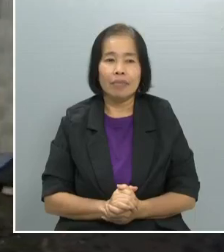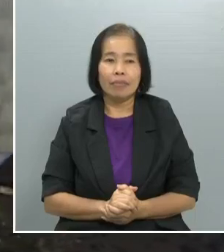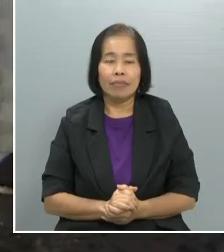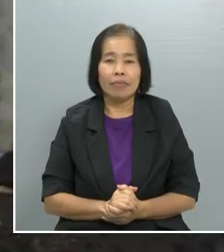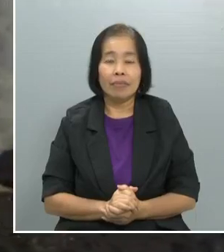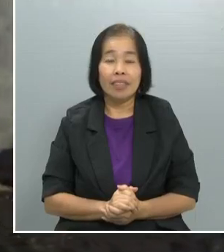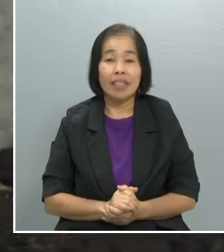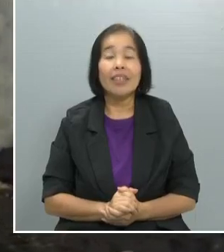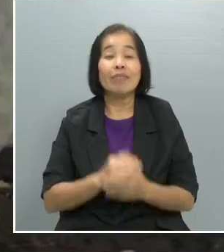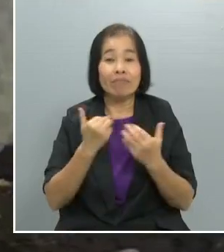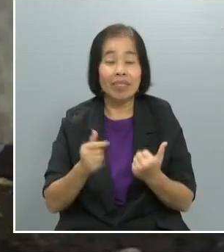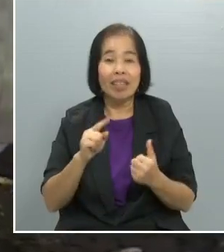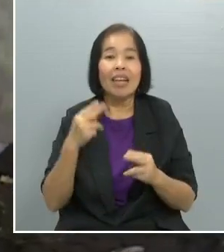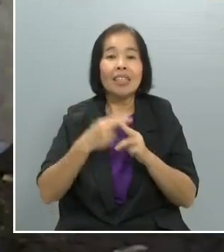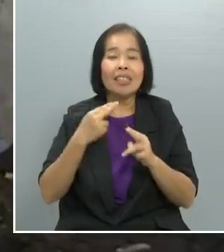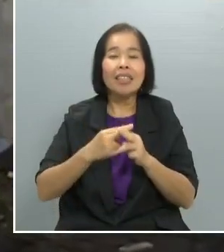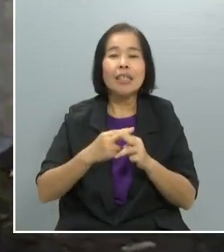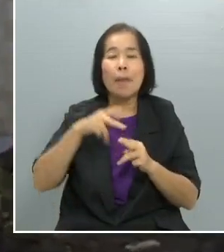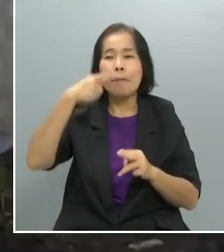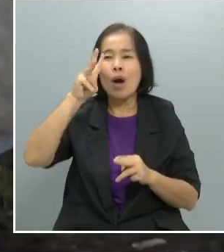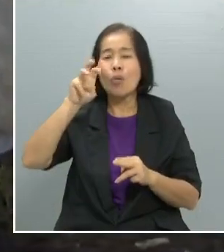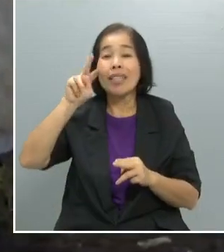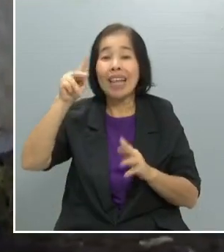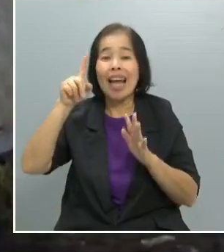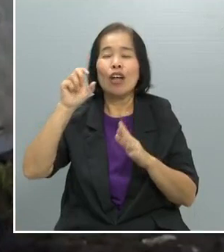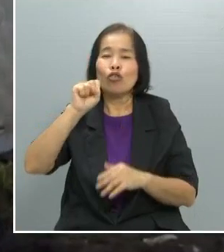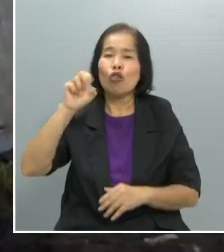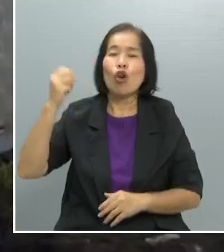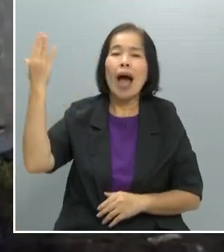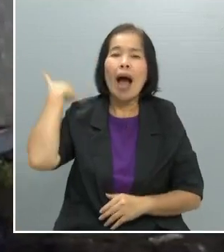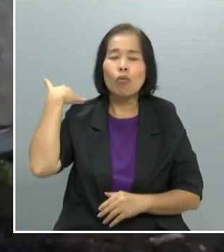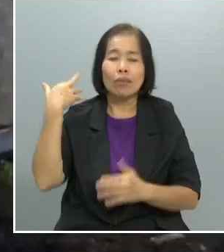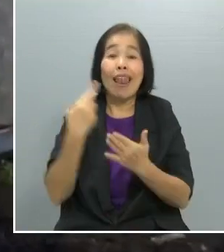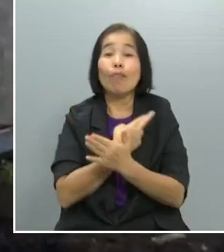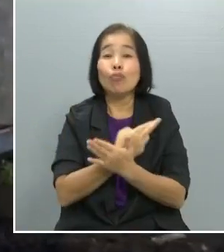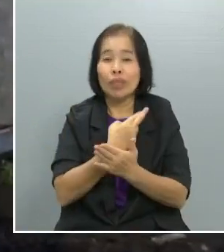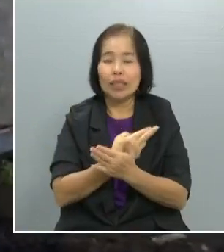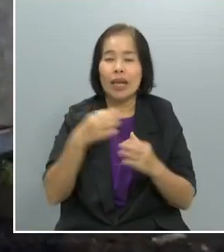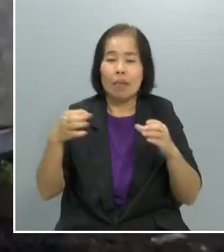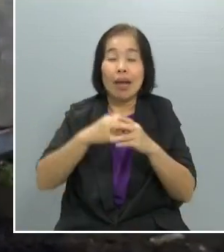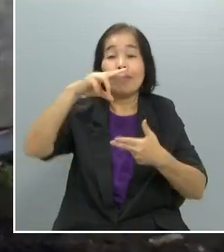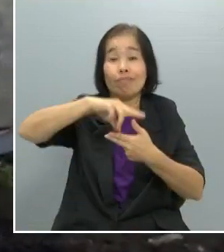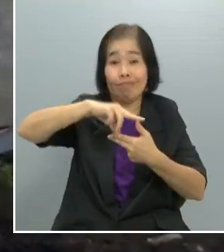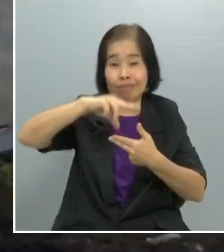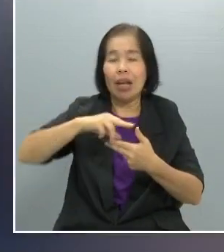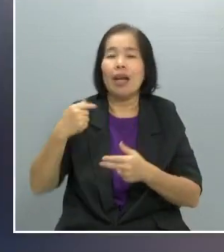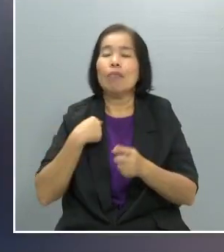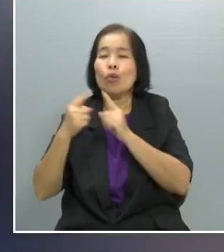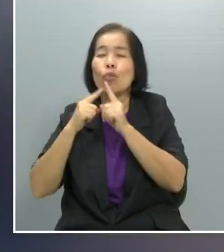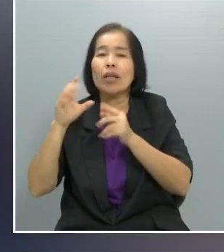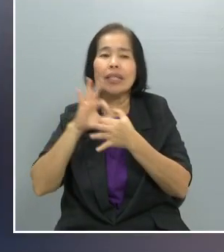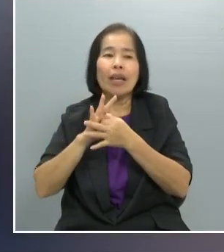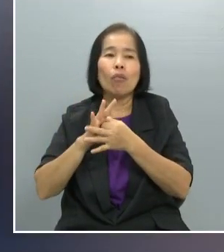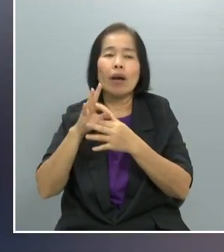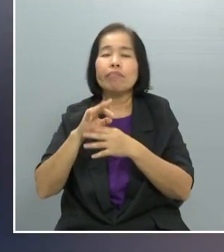และปิดท้ายท่านผู้ชมครับ คุณปรินาไกรคุปต์ค่ะอดีตส.ส.ราชบุรีพรรคพลังประชารัฐนะคะพูดคุยกับทีมข่าวการเมืองของเราในรายการออนไลน์ใ